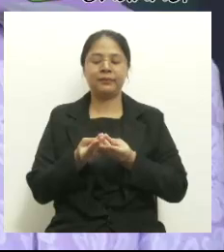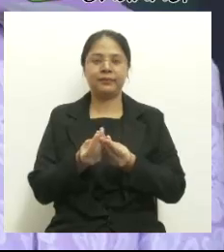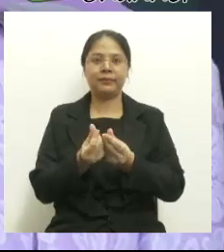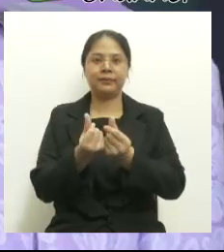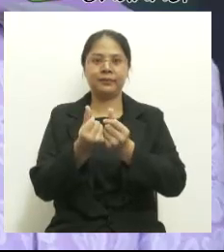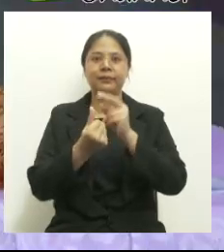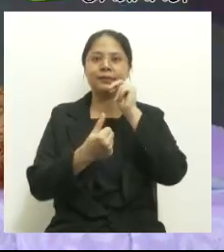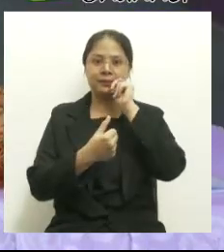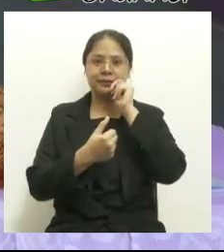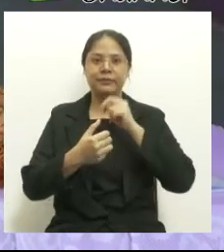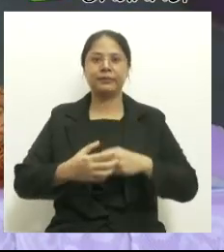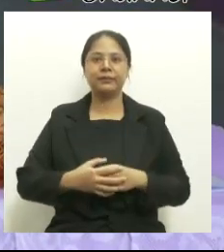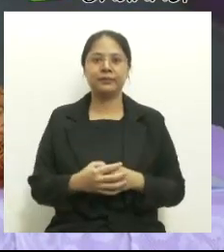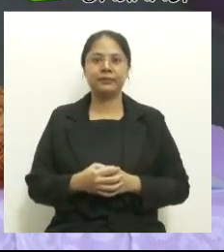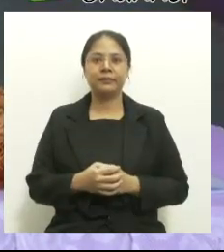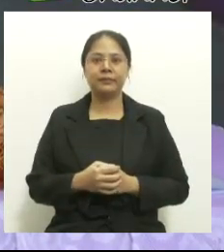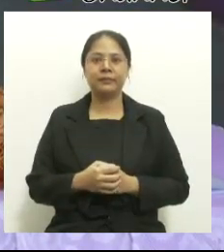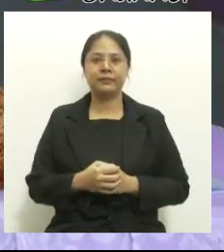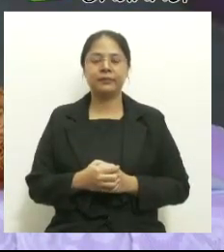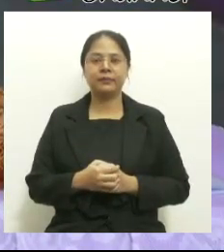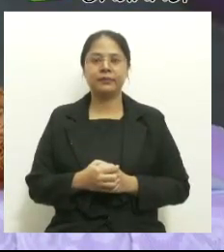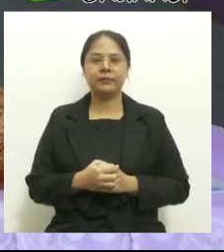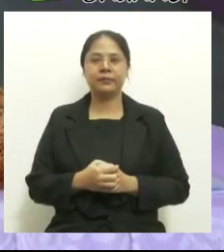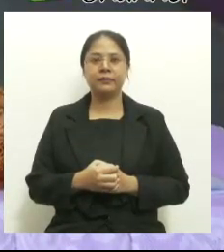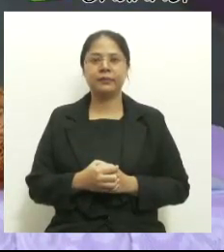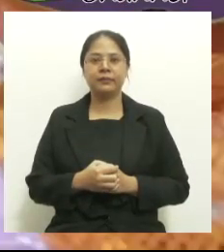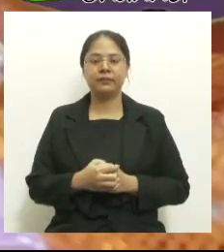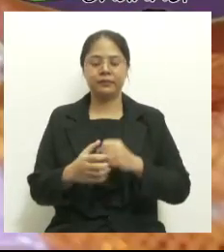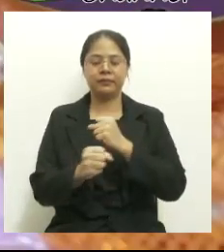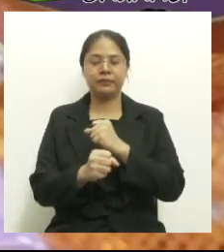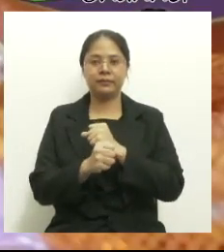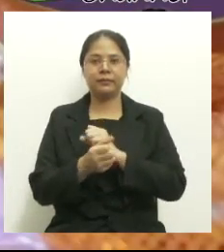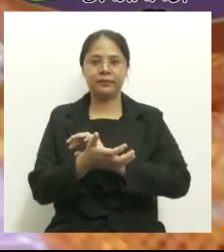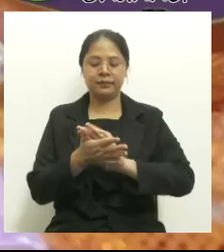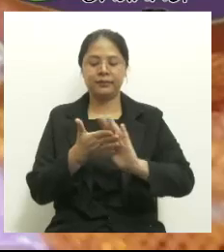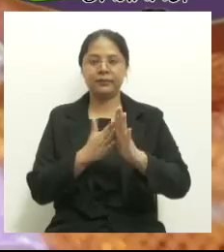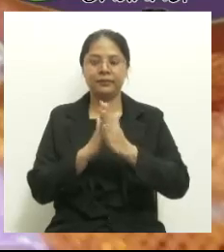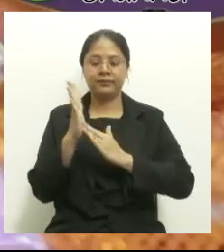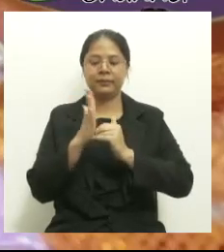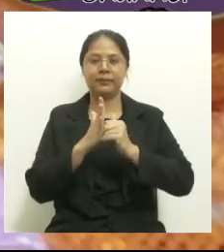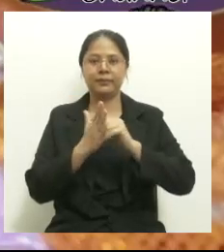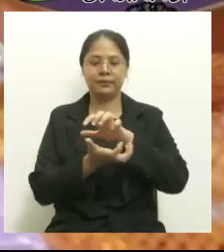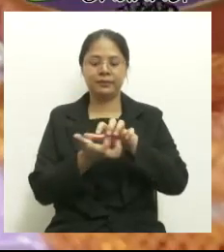ๆเทพิมพ์เศษน้ำใส่บิ๊กเกอร์เพื่อเตรียมผสมสีเพื่อความสวยงาม